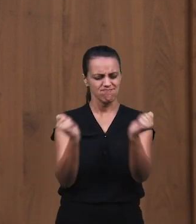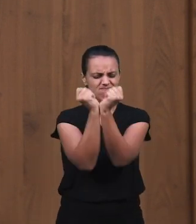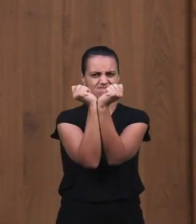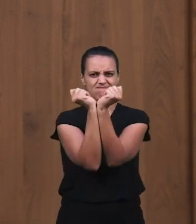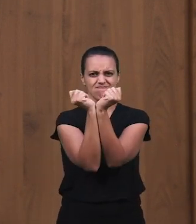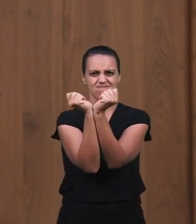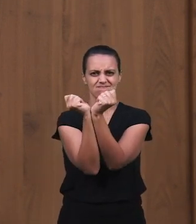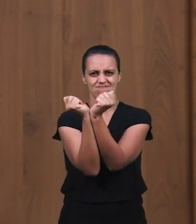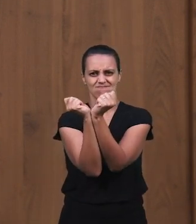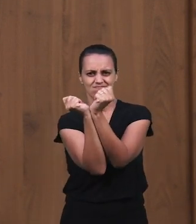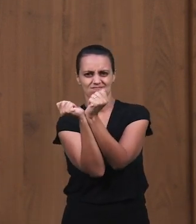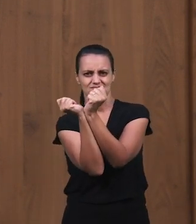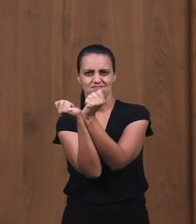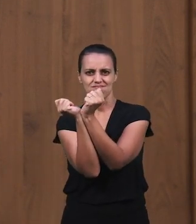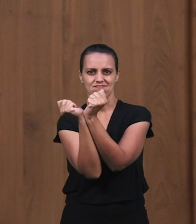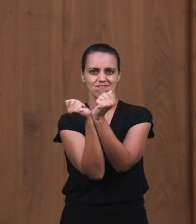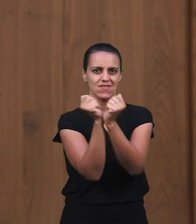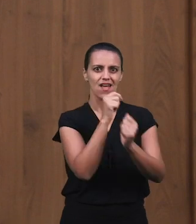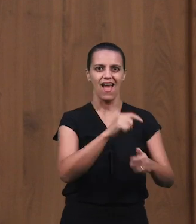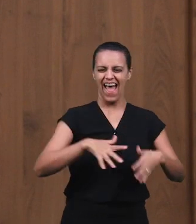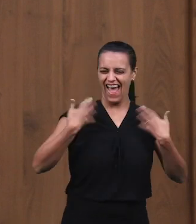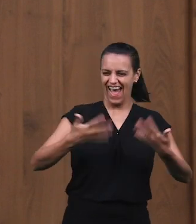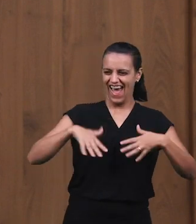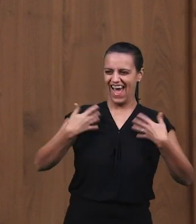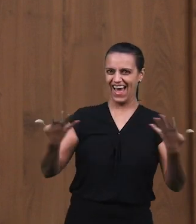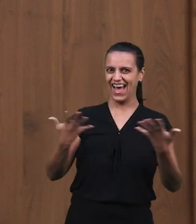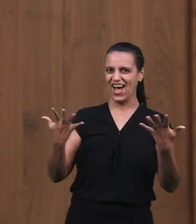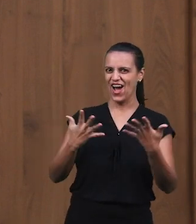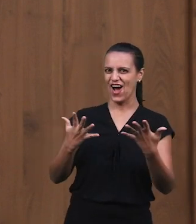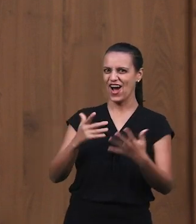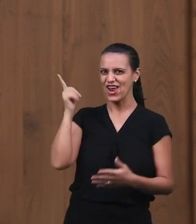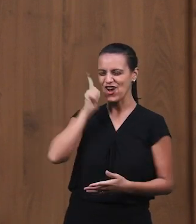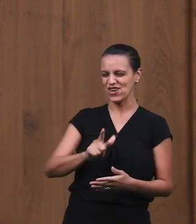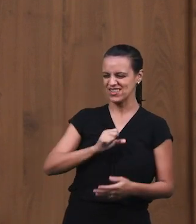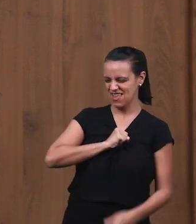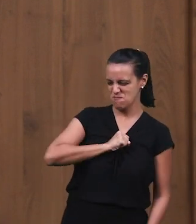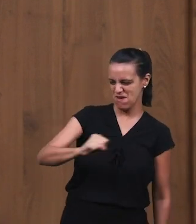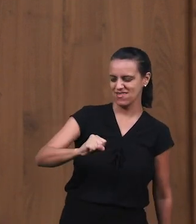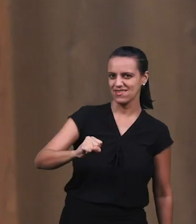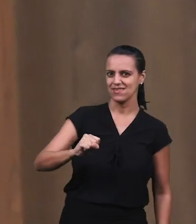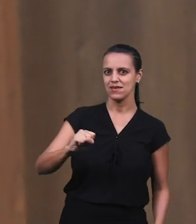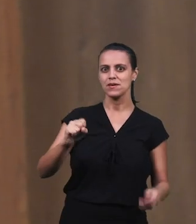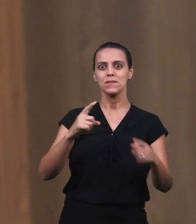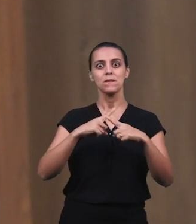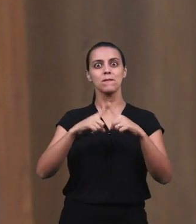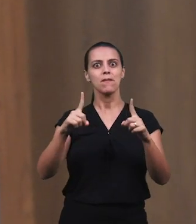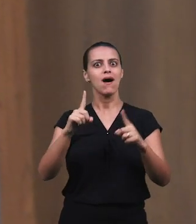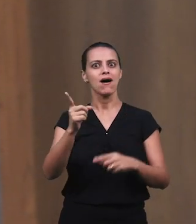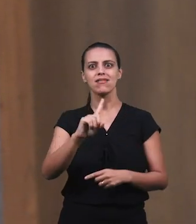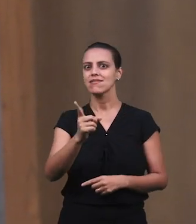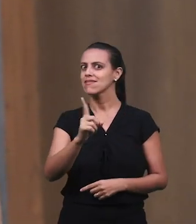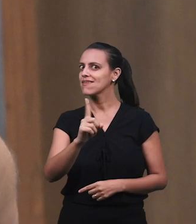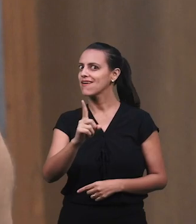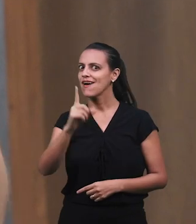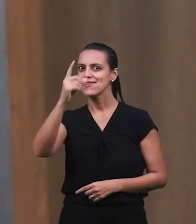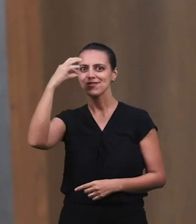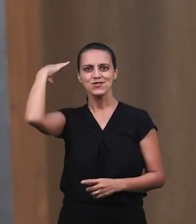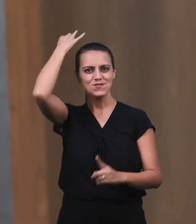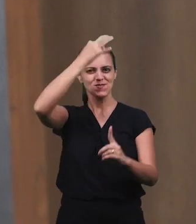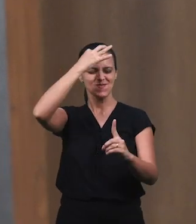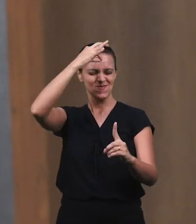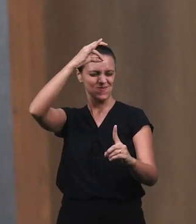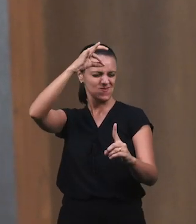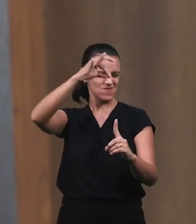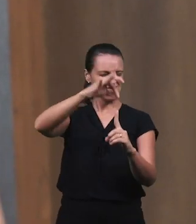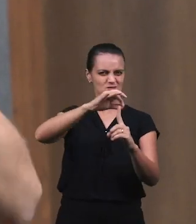Philistins. Les Philistins se sont réjouis en pensant qu'ils avaient vaincu Samson, mais le Saint-Esprit a